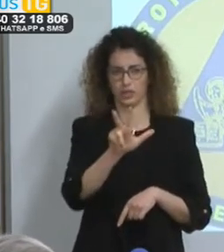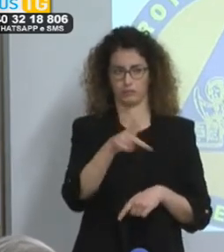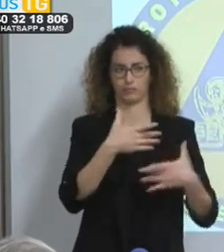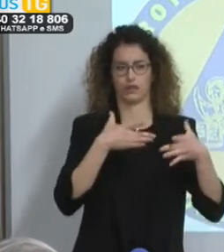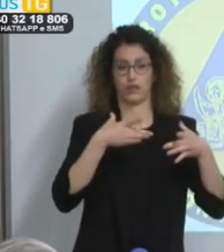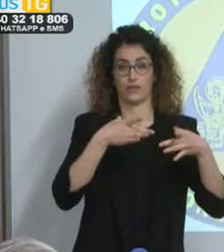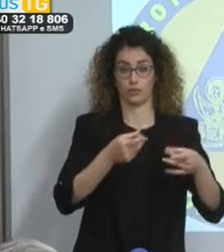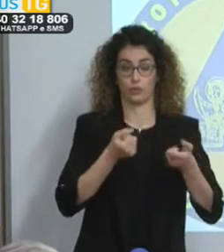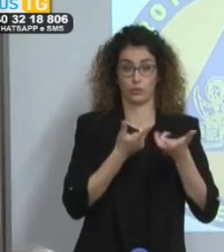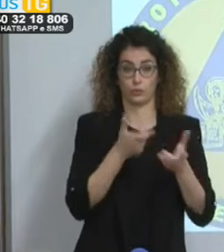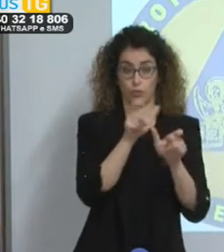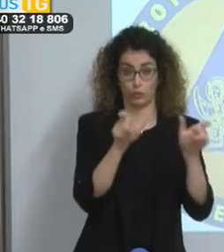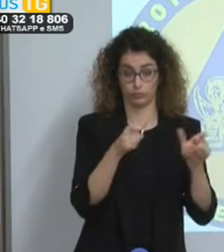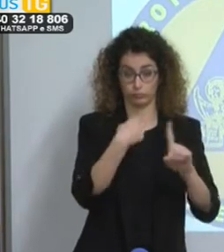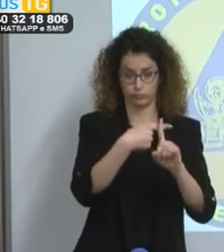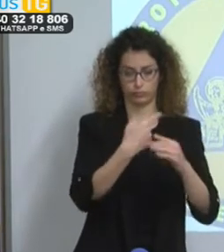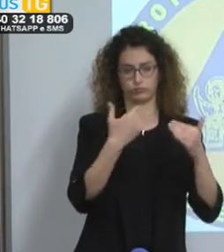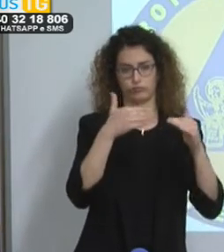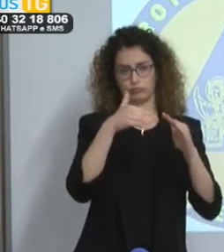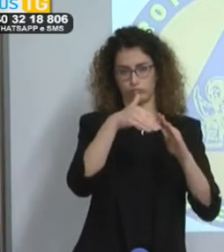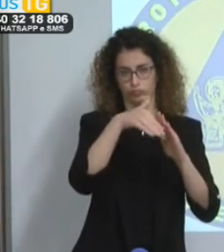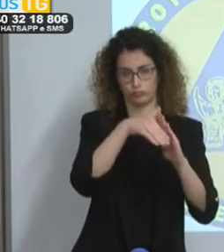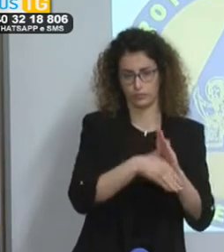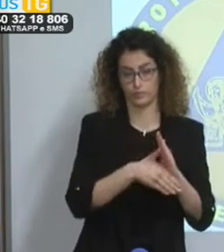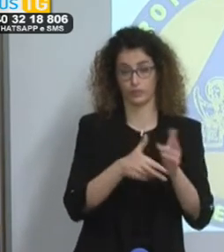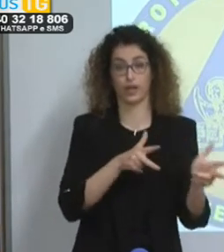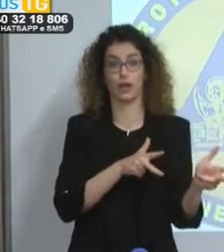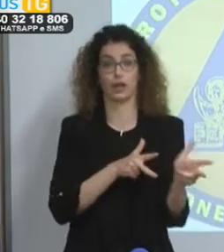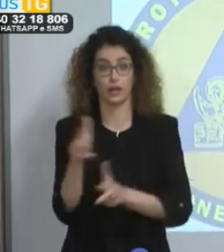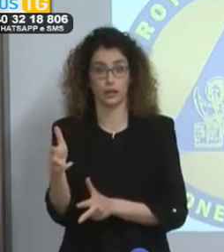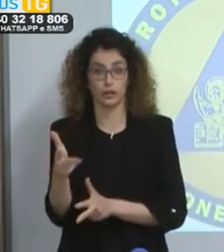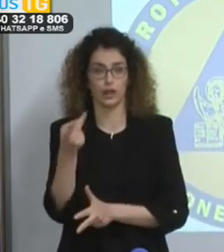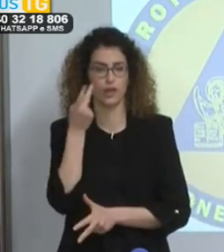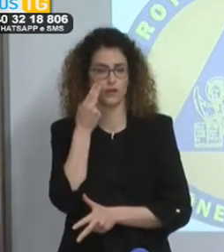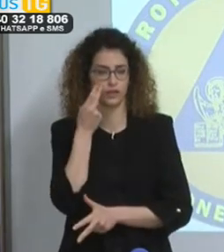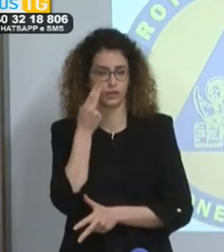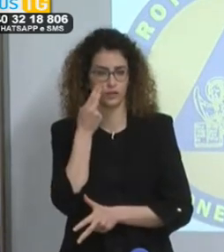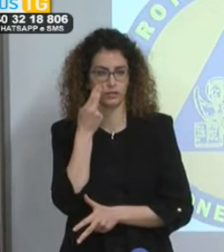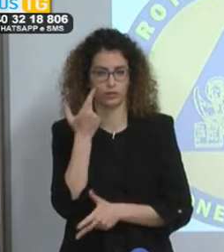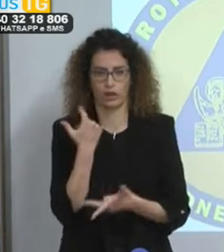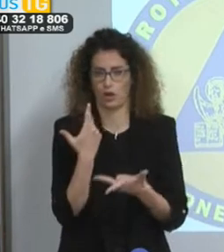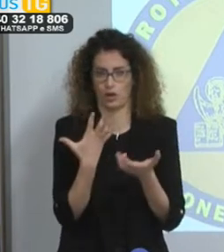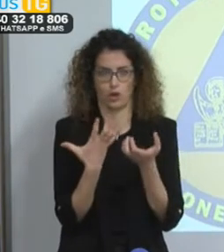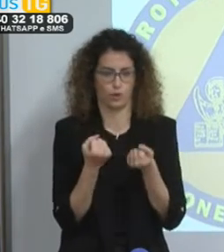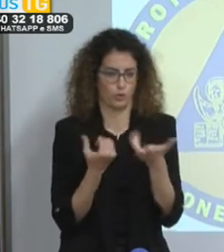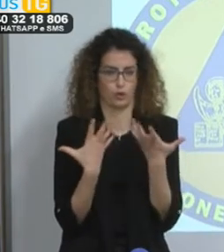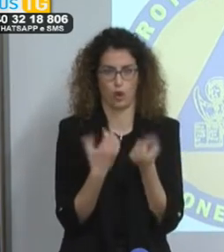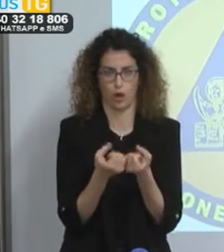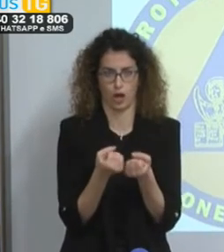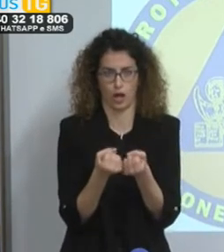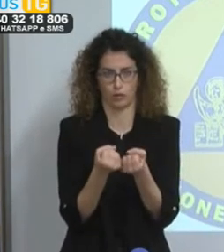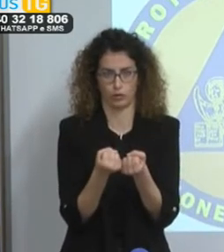il numero di positivi sta scendendo. I ricoverati li avete visti, è palpabile, no, il dato, perché si vede